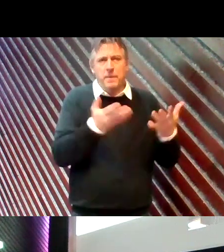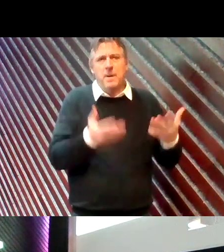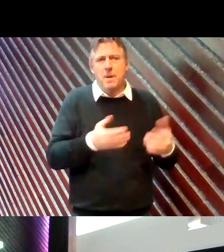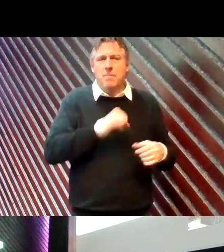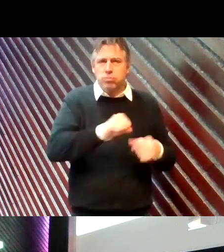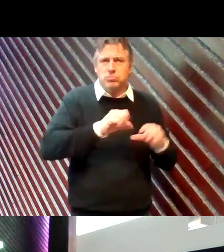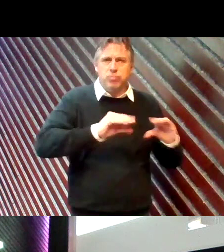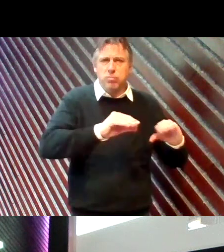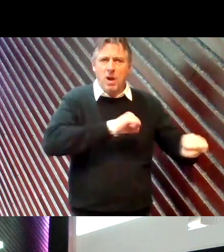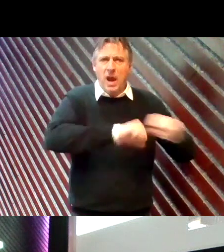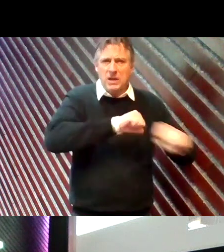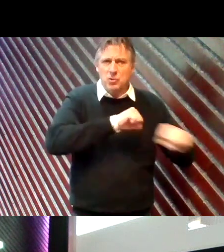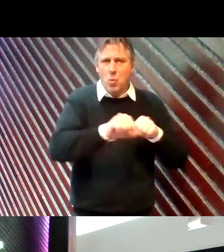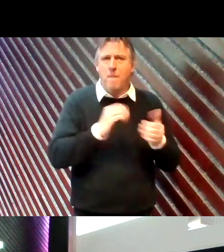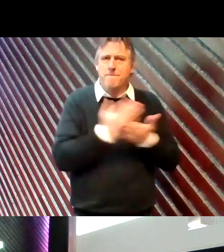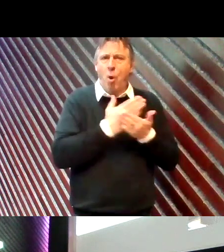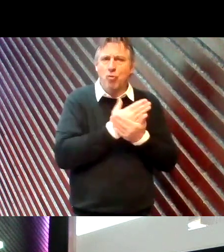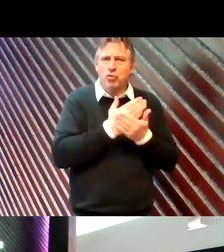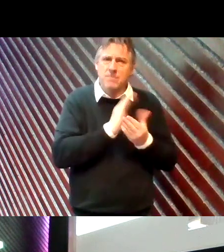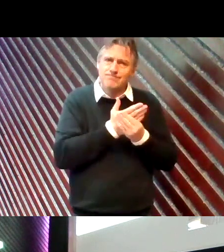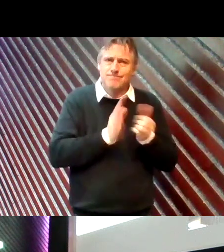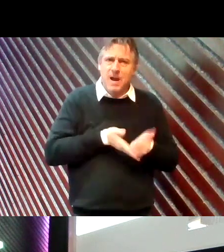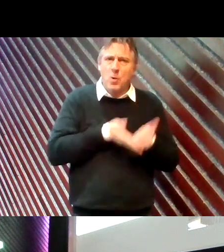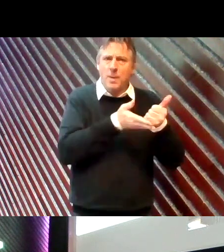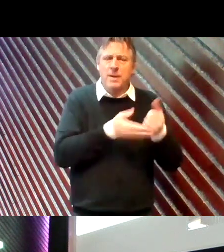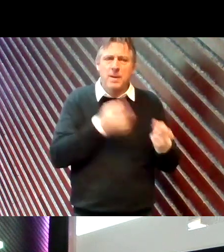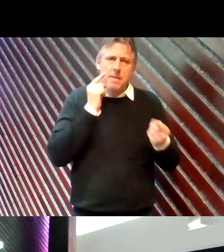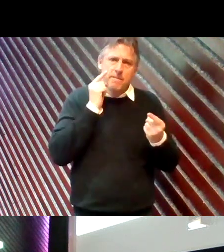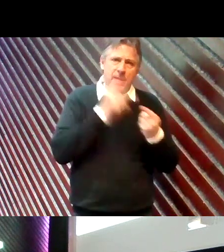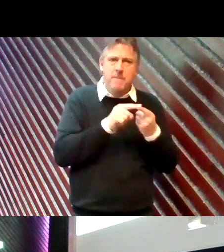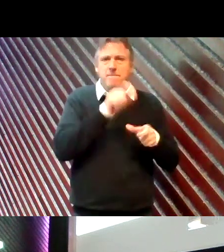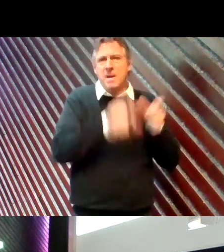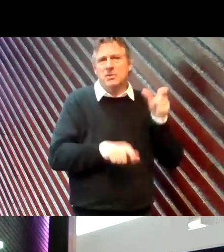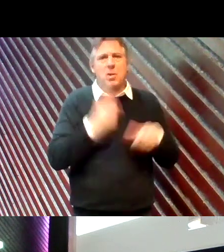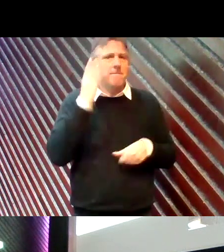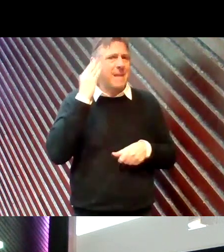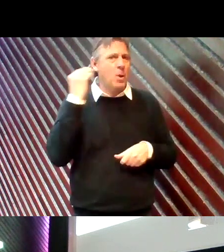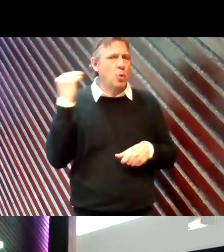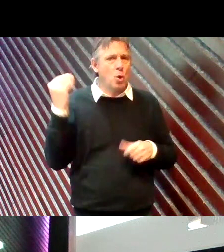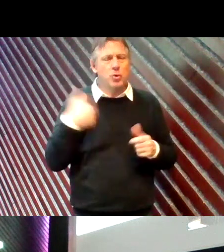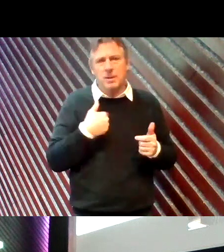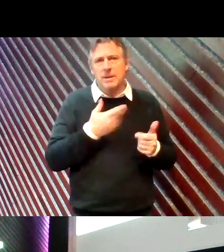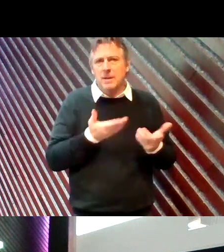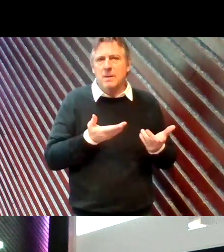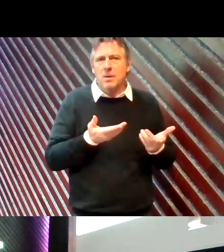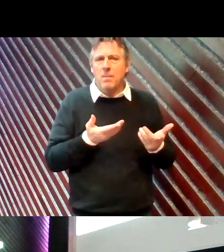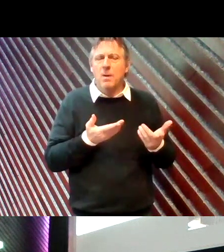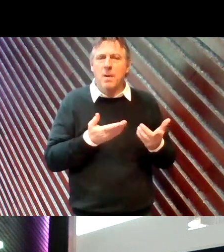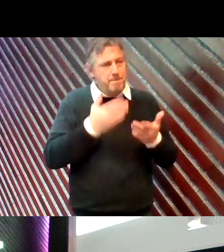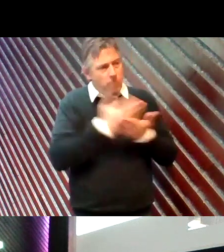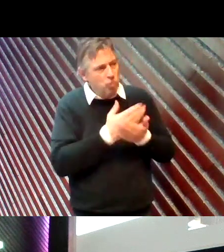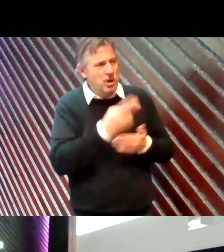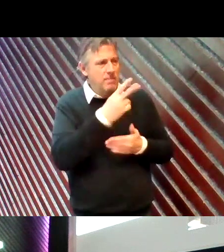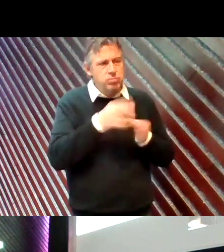donc d'accompagner des projets qui vont innover par exemple au service des personnes malentendantes en les faisant réfléchir en se disant est-ce que votre